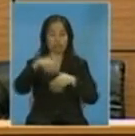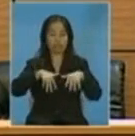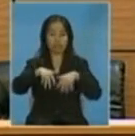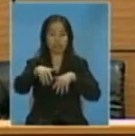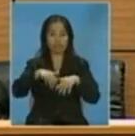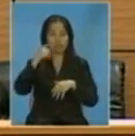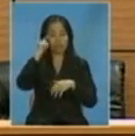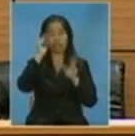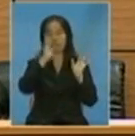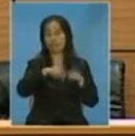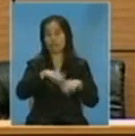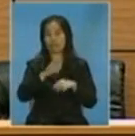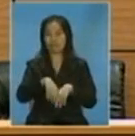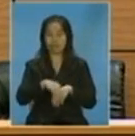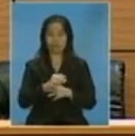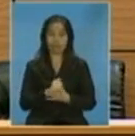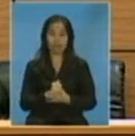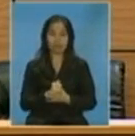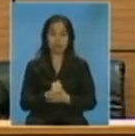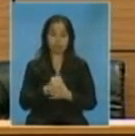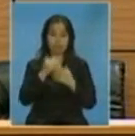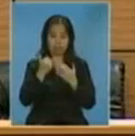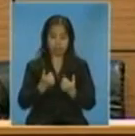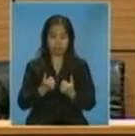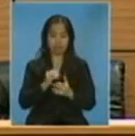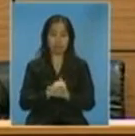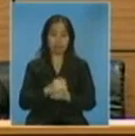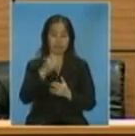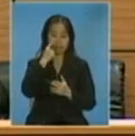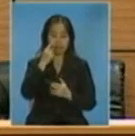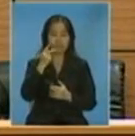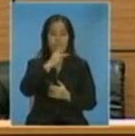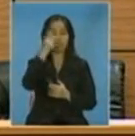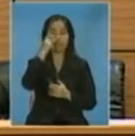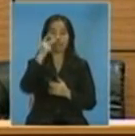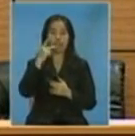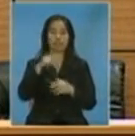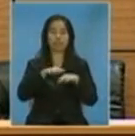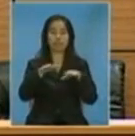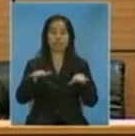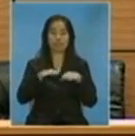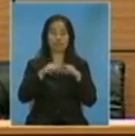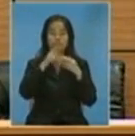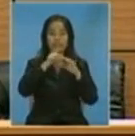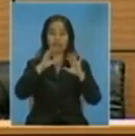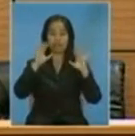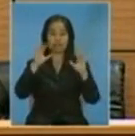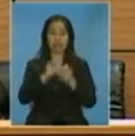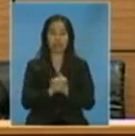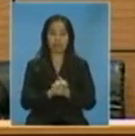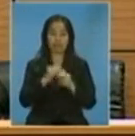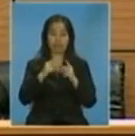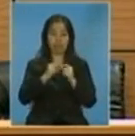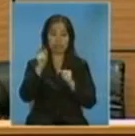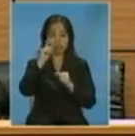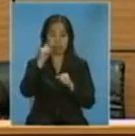พักคงจะมาครับก็เป็นเรื่องประหลาดและก็เป็นเรื่องปกติสำหรับรัฐบาลนะคือเรื่องไหนที่ต้องทำ